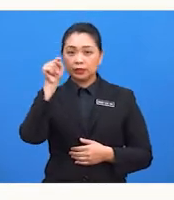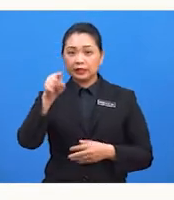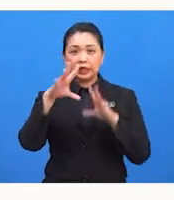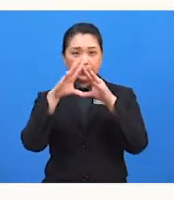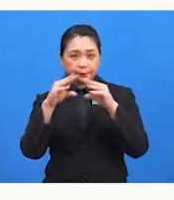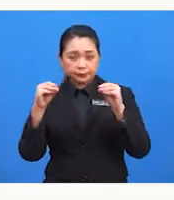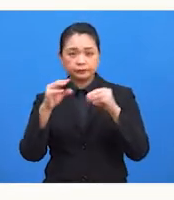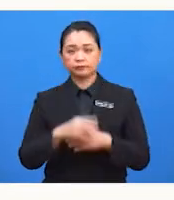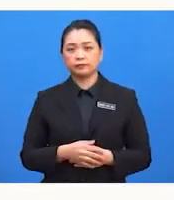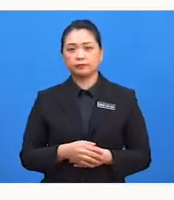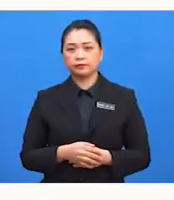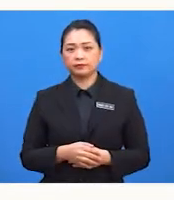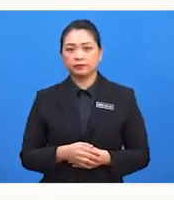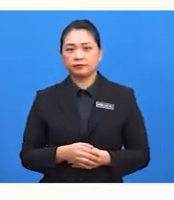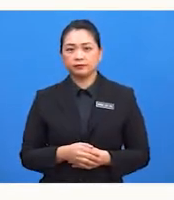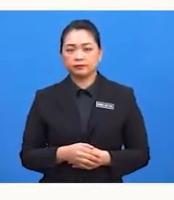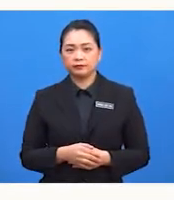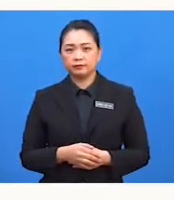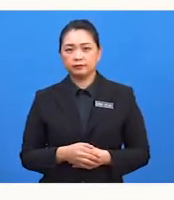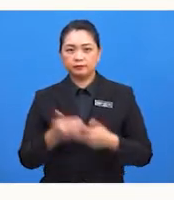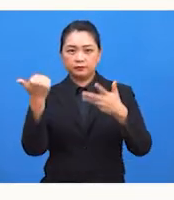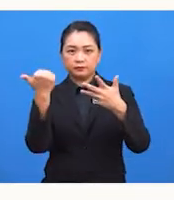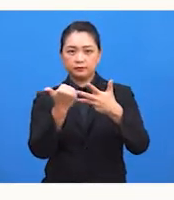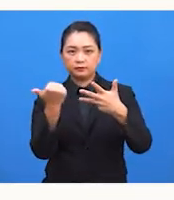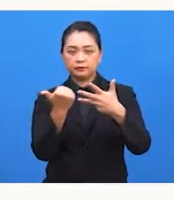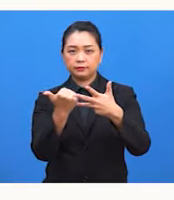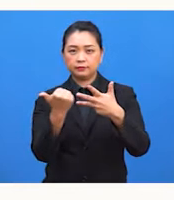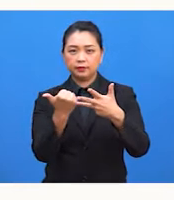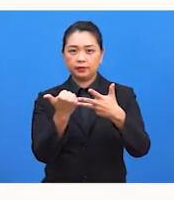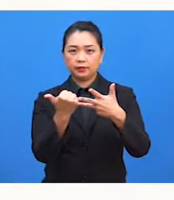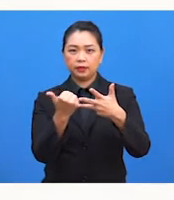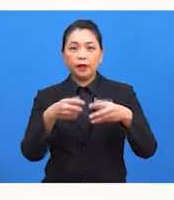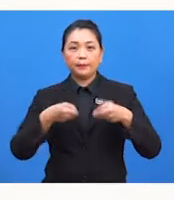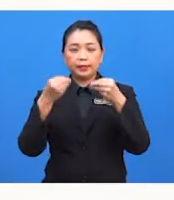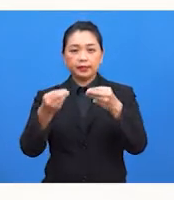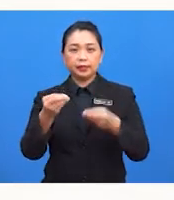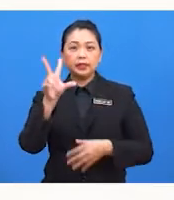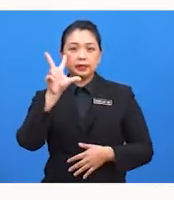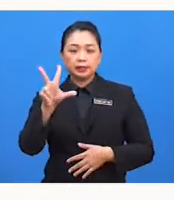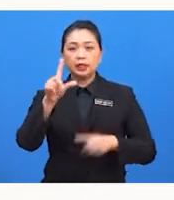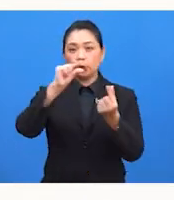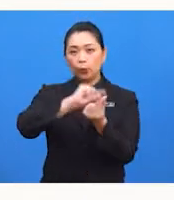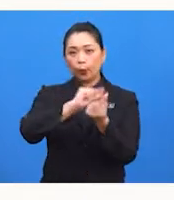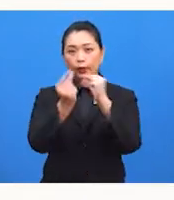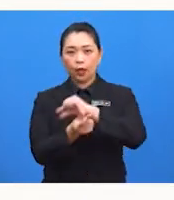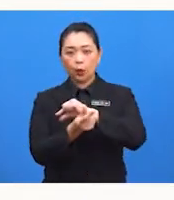Yang keempat, berikan 3 gubahan warna yang telah anda